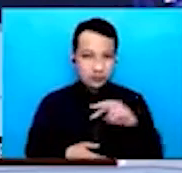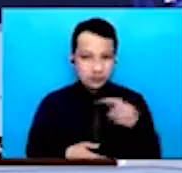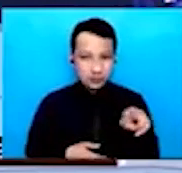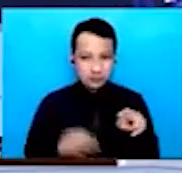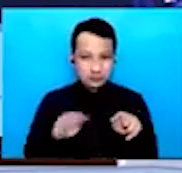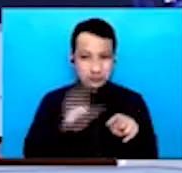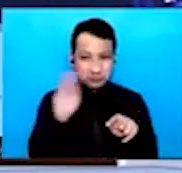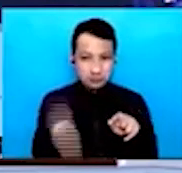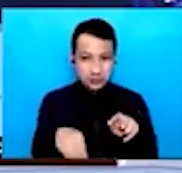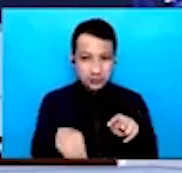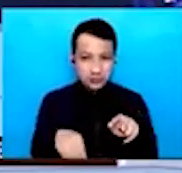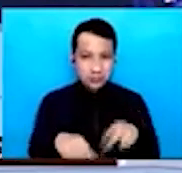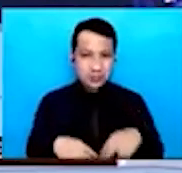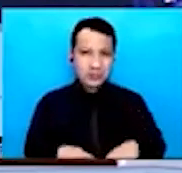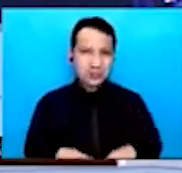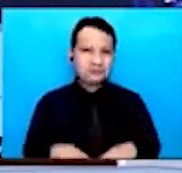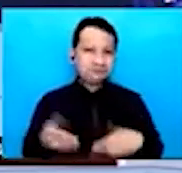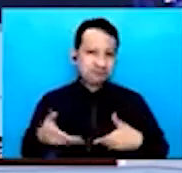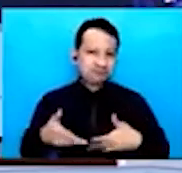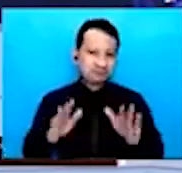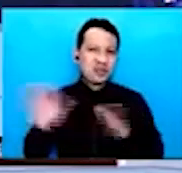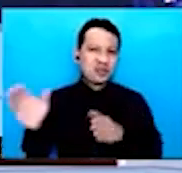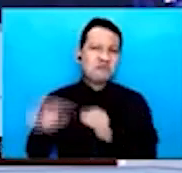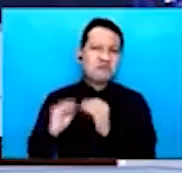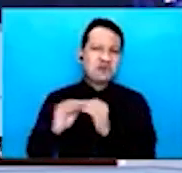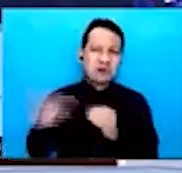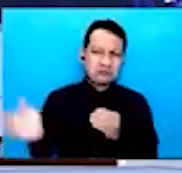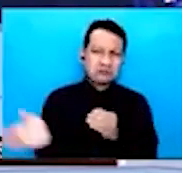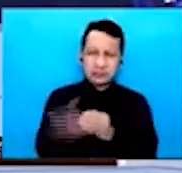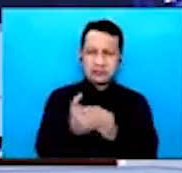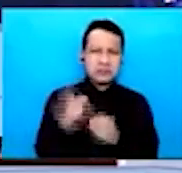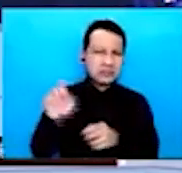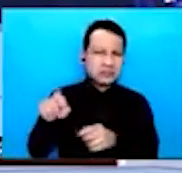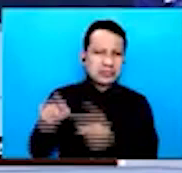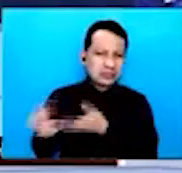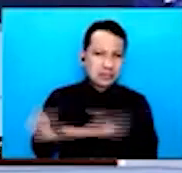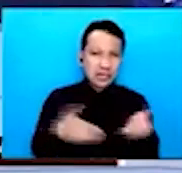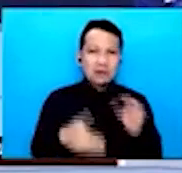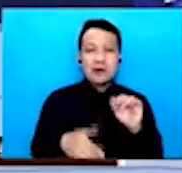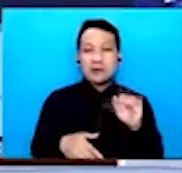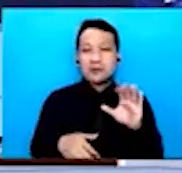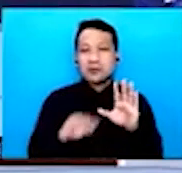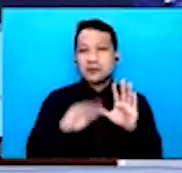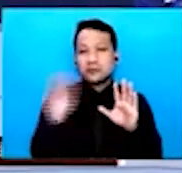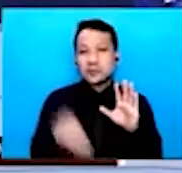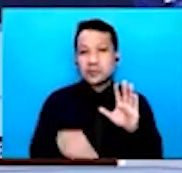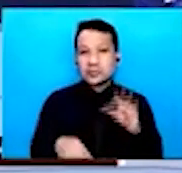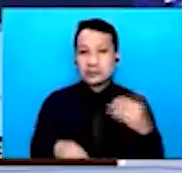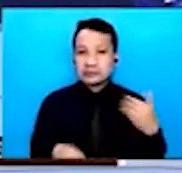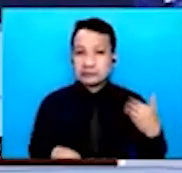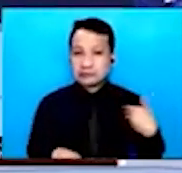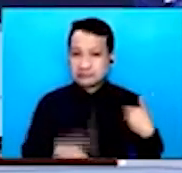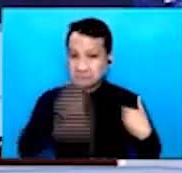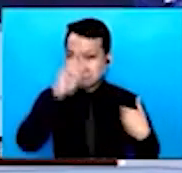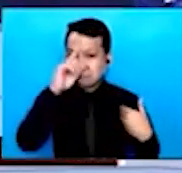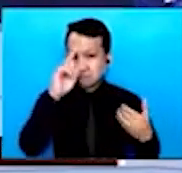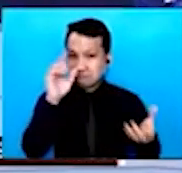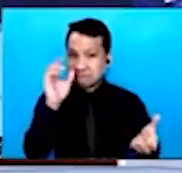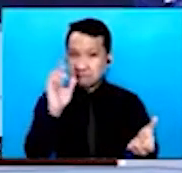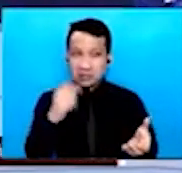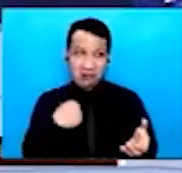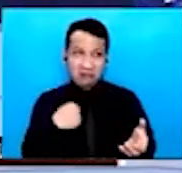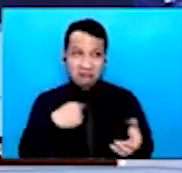gustong magparaya sa mga nangangailangan ng bakuna. 15% naman ang hindi naniniwalang kailangan nila